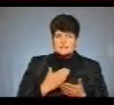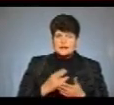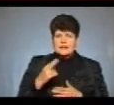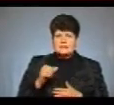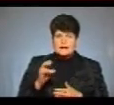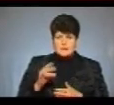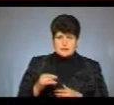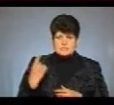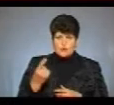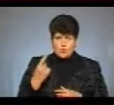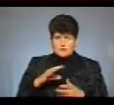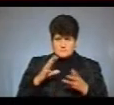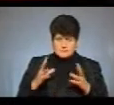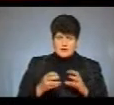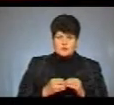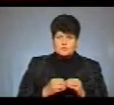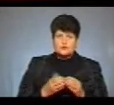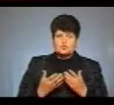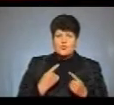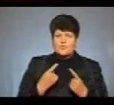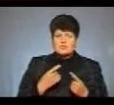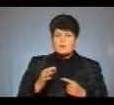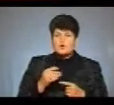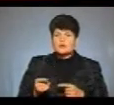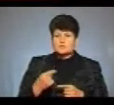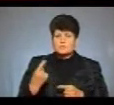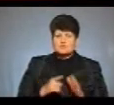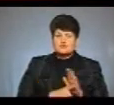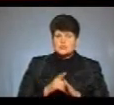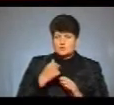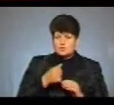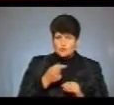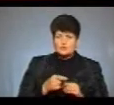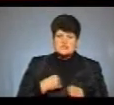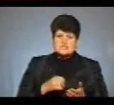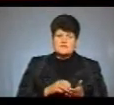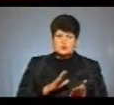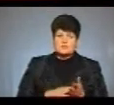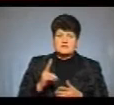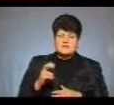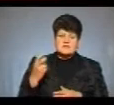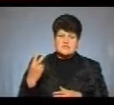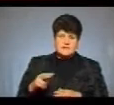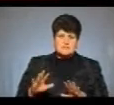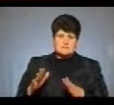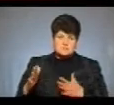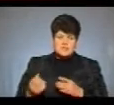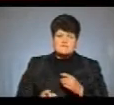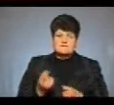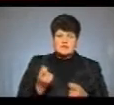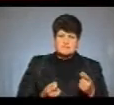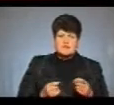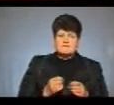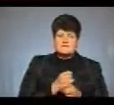область загальному. Якщо говорити про Тернопільську область, з початку року в нас зафіксовано 220 випадків виявлення